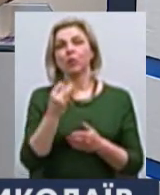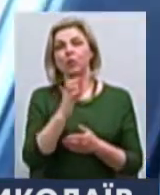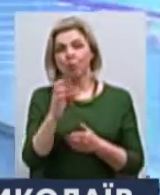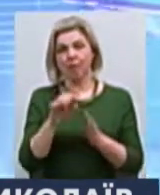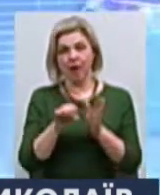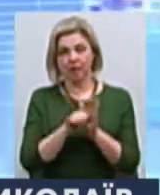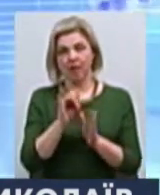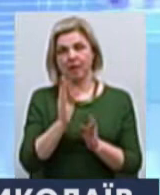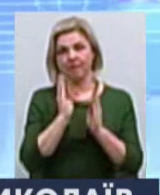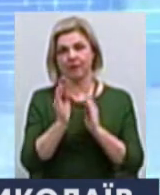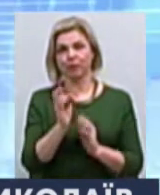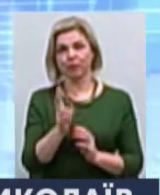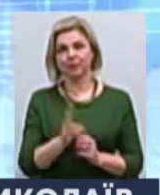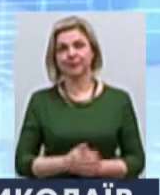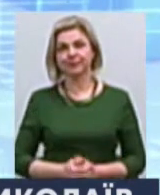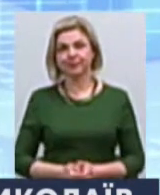Facebook.